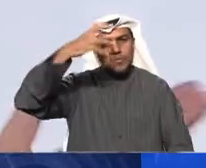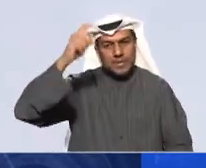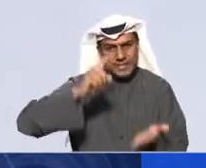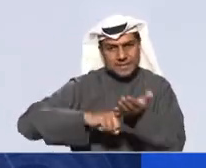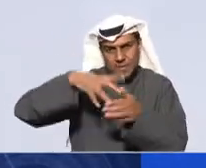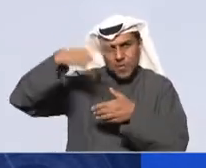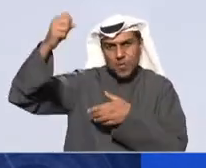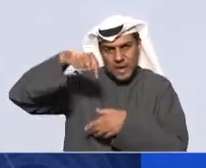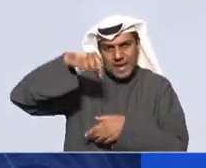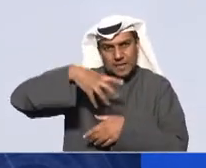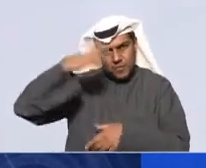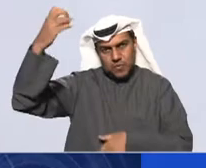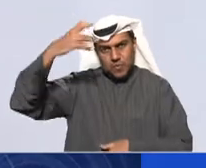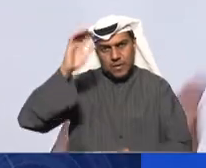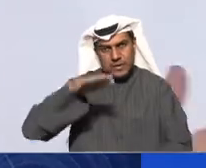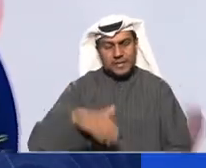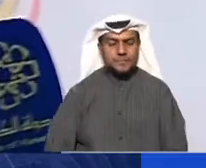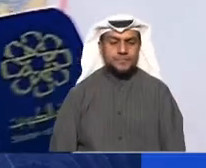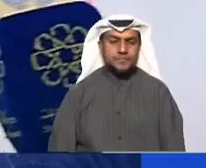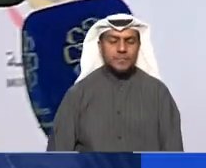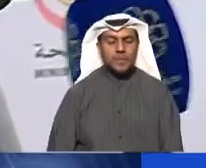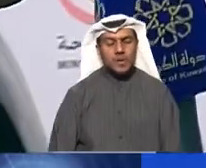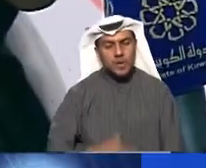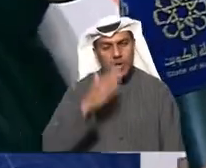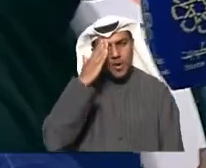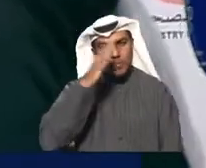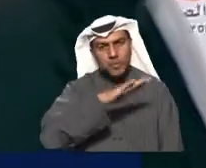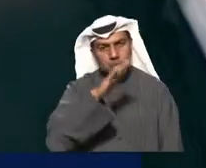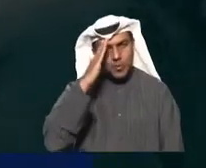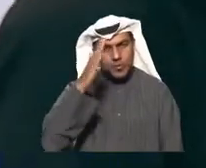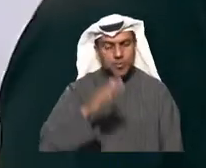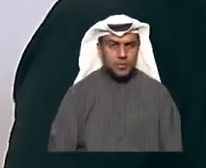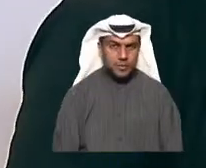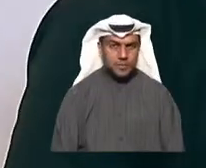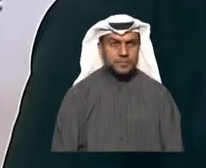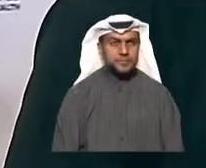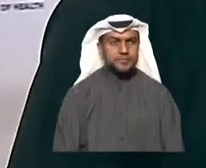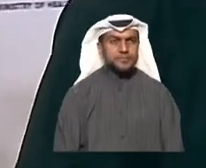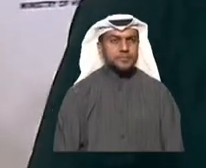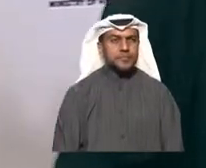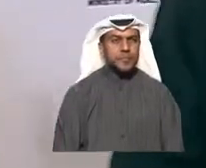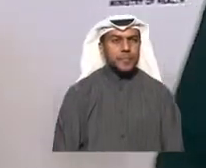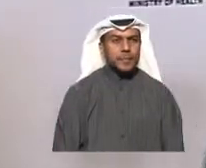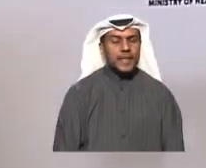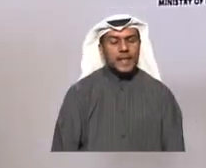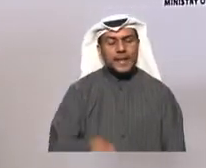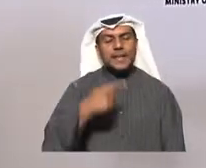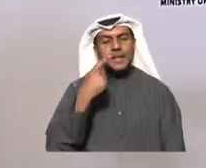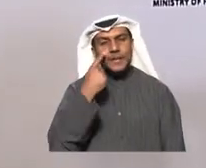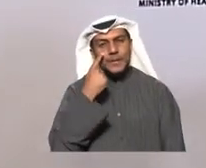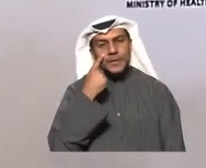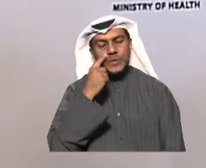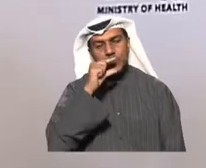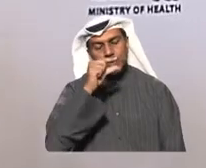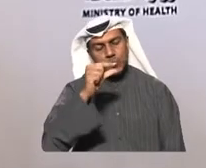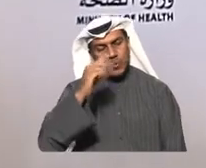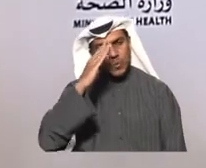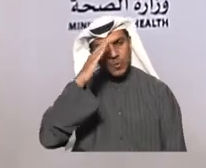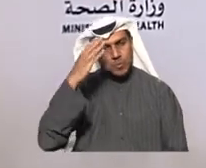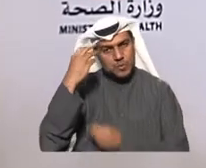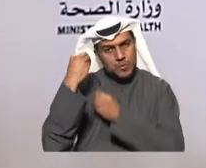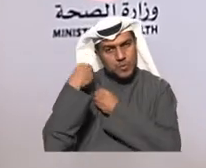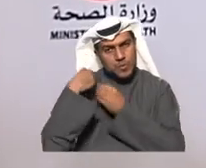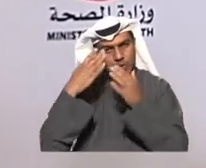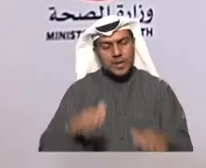لك موصول مننا دكتور عبد الله وكل العاملين في وزارة الصحة، شكرا لك، شكرا جزيلا. يمكن مثل ما تفضل الدكتور عبد الله سند وهو